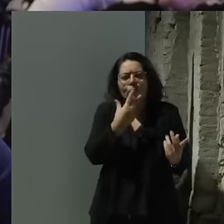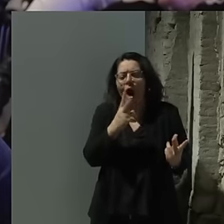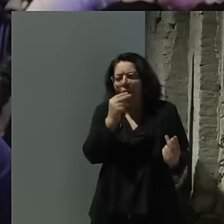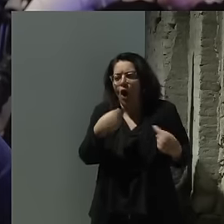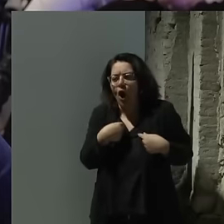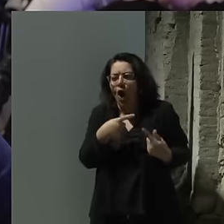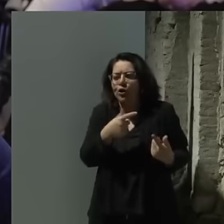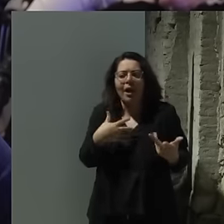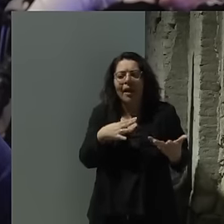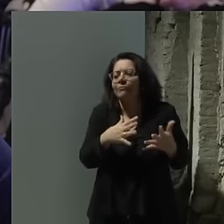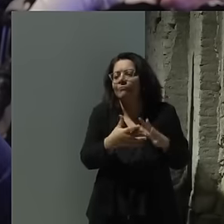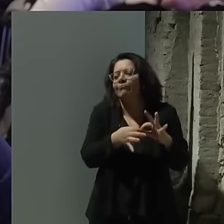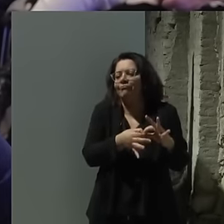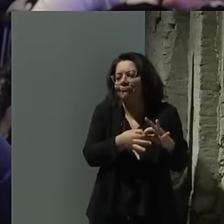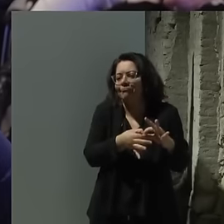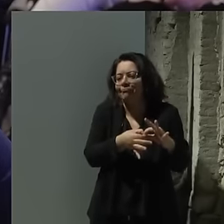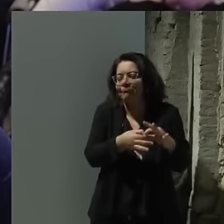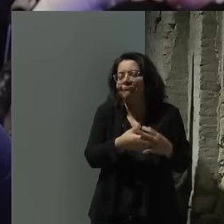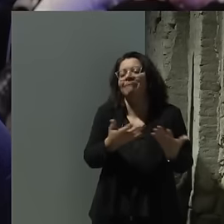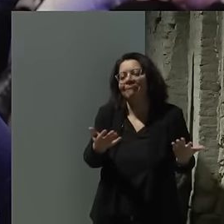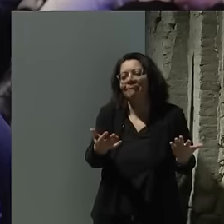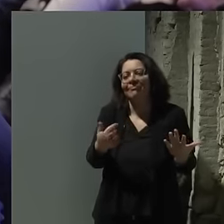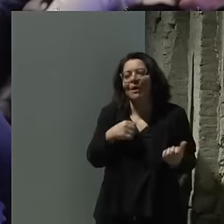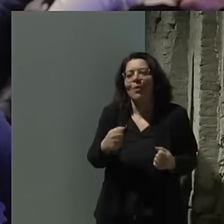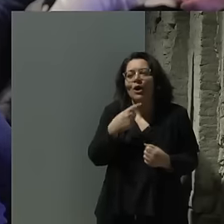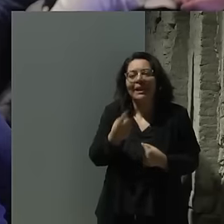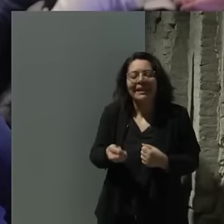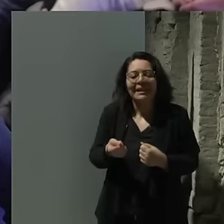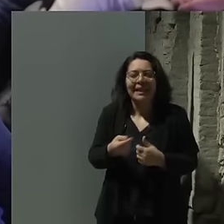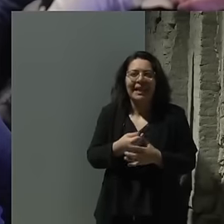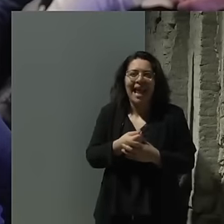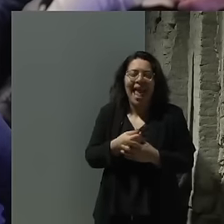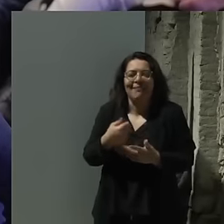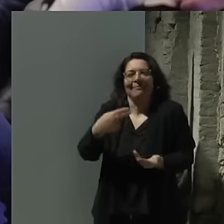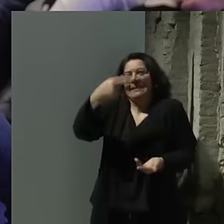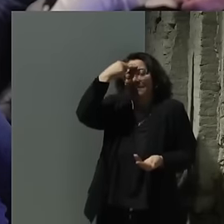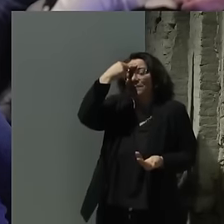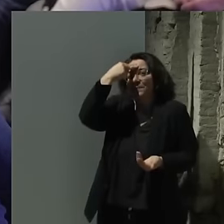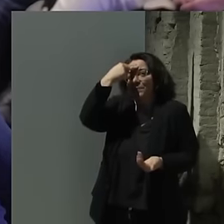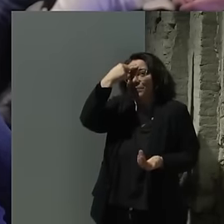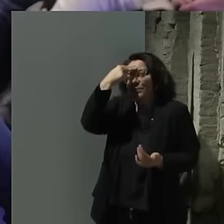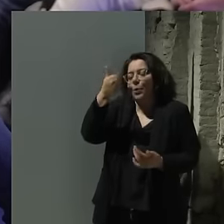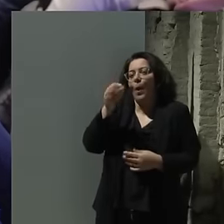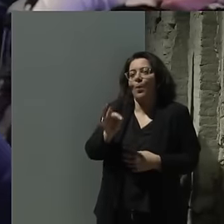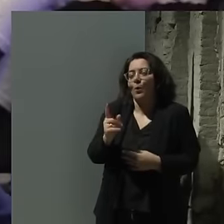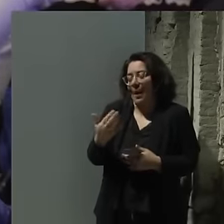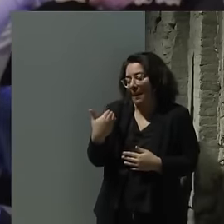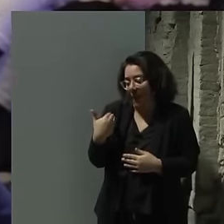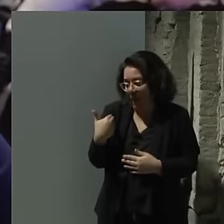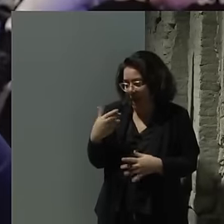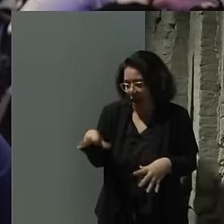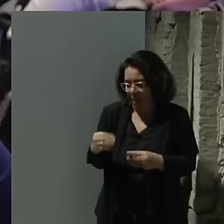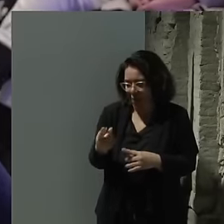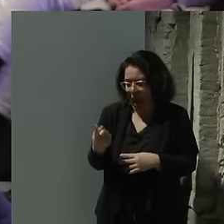amici. Un'ultima cosa voglio dire, perché questa cioè, mi rimane impressa nella mente ed è recente, risale all'inizio dell'anno